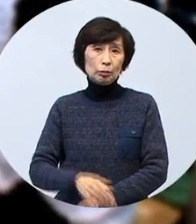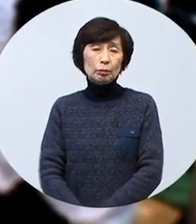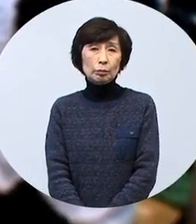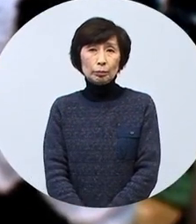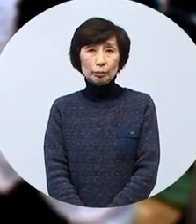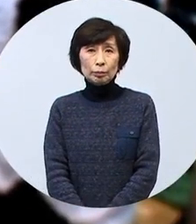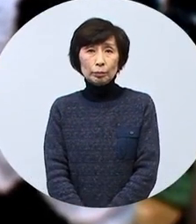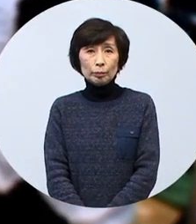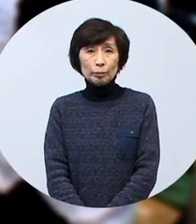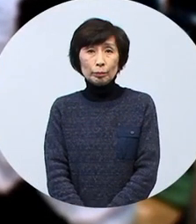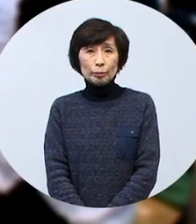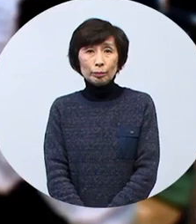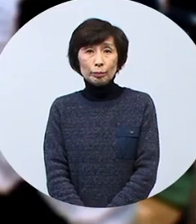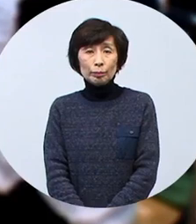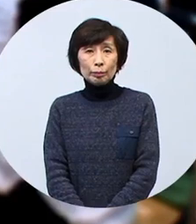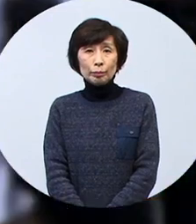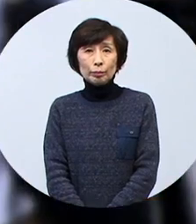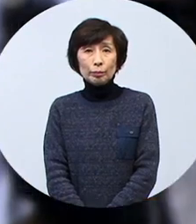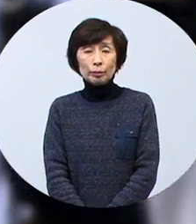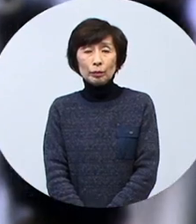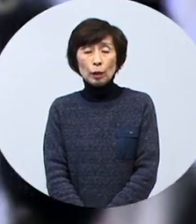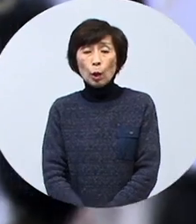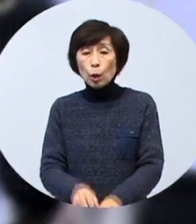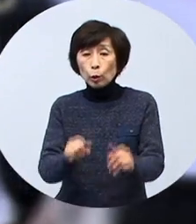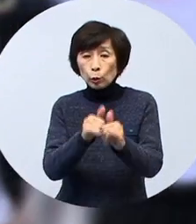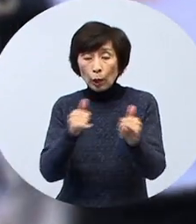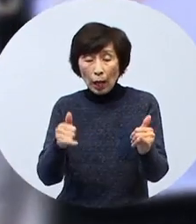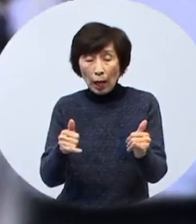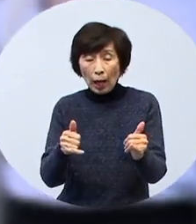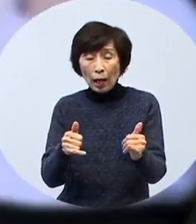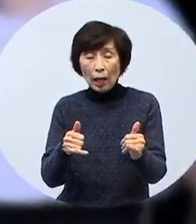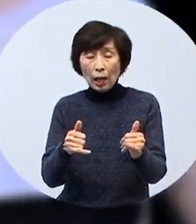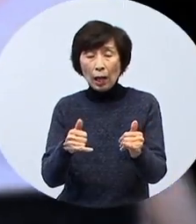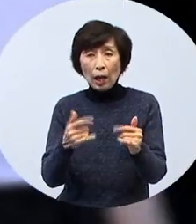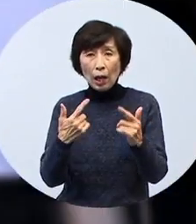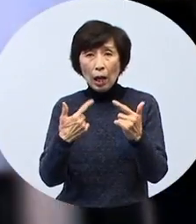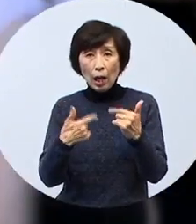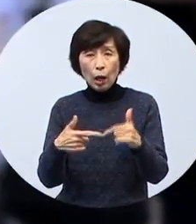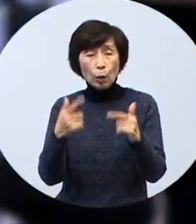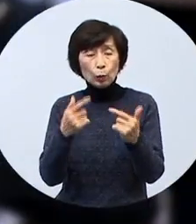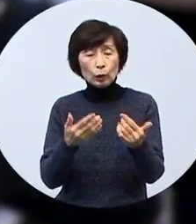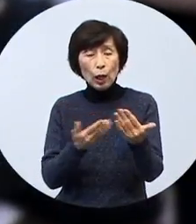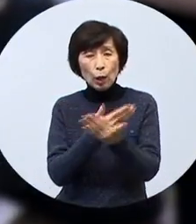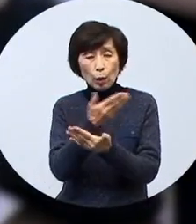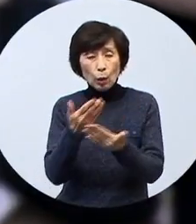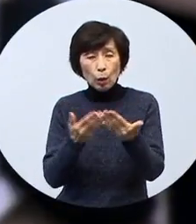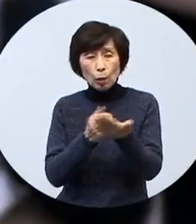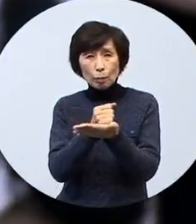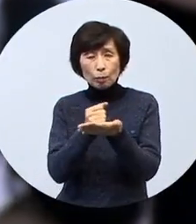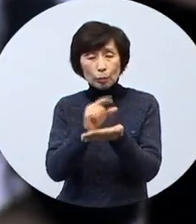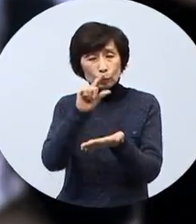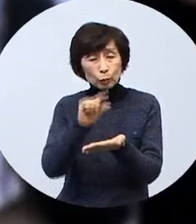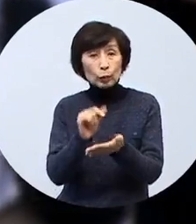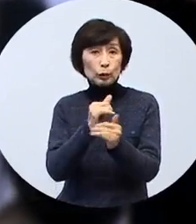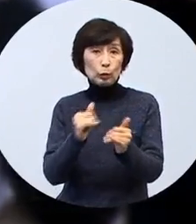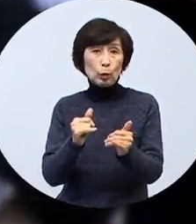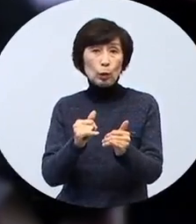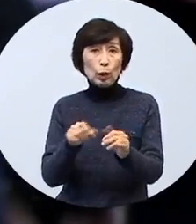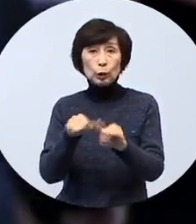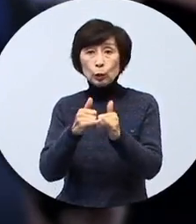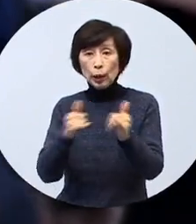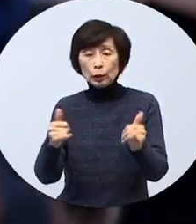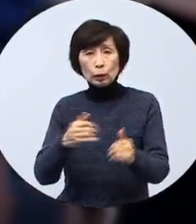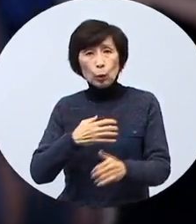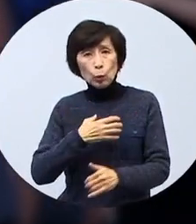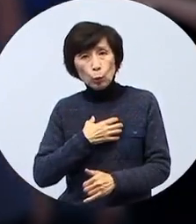ません。特に障害者と普段接する機会が少ないという方は、障害者の不安や不満に